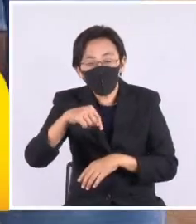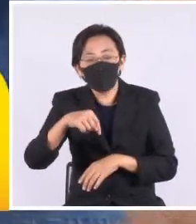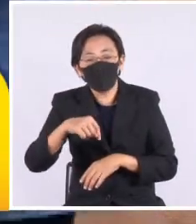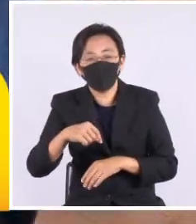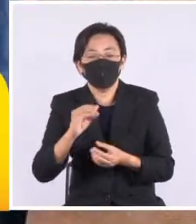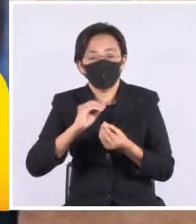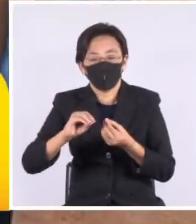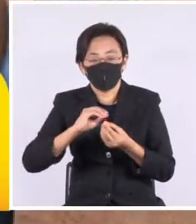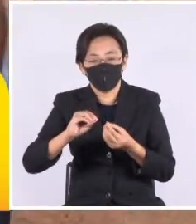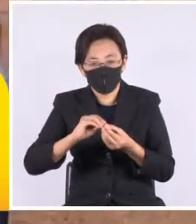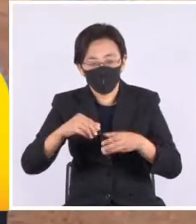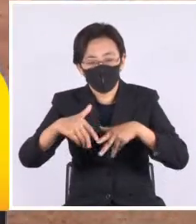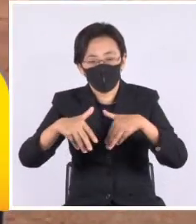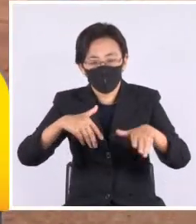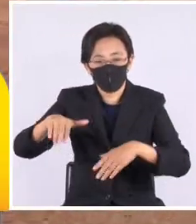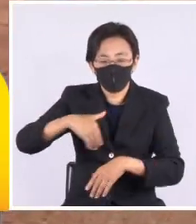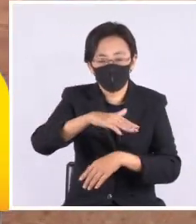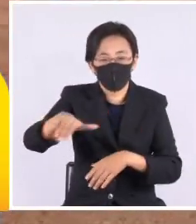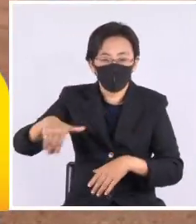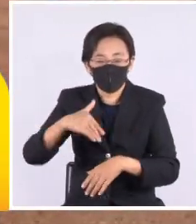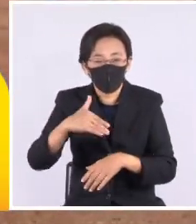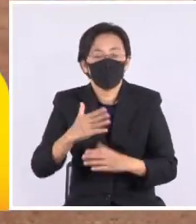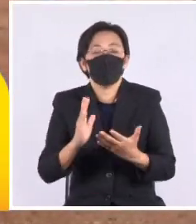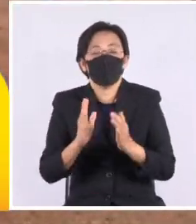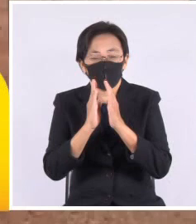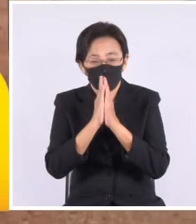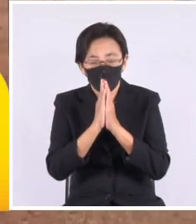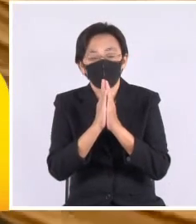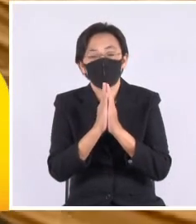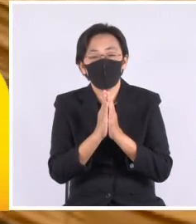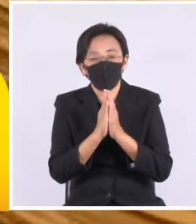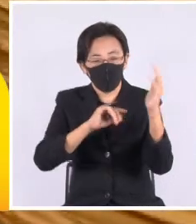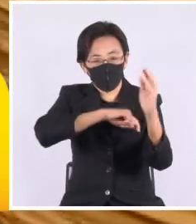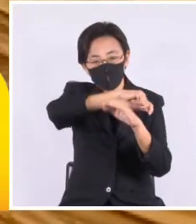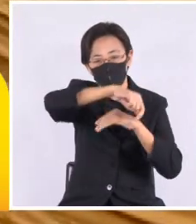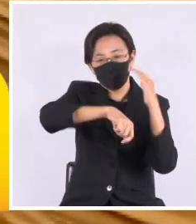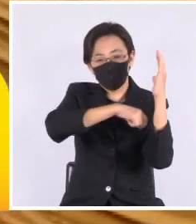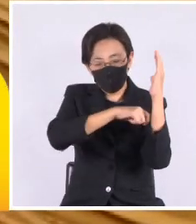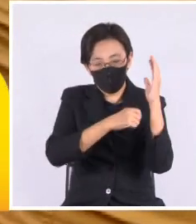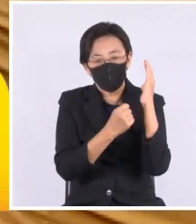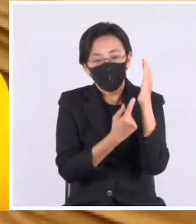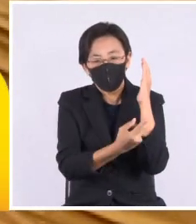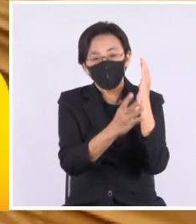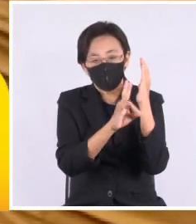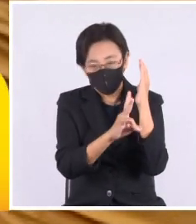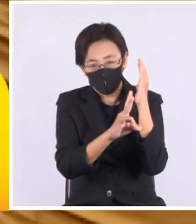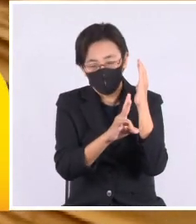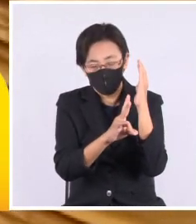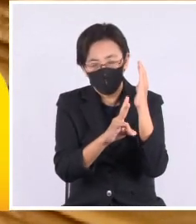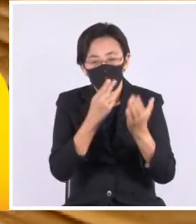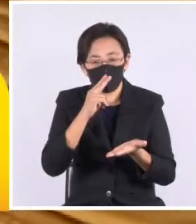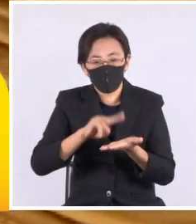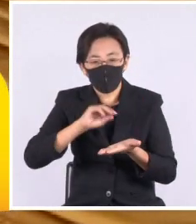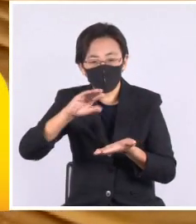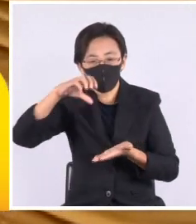ทางจังหวัดฉะเชิงเทราและภาคประชาชนนะคะก็เลยทำการบวชต้นยางนาทั้ง 7ต้นแล้วก็ทำหนังสือส่งถึงกรมป่าไม้